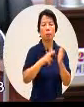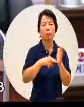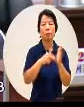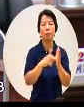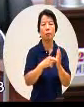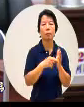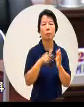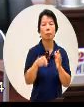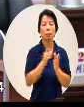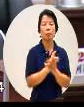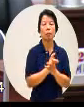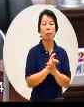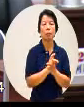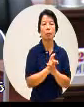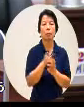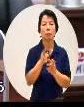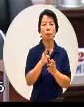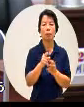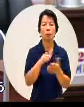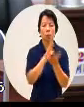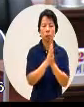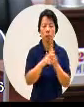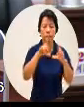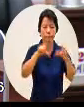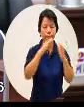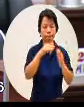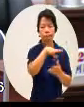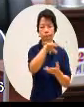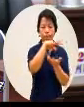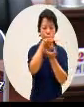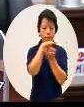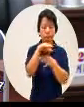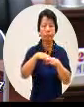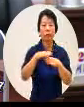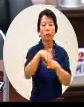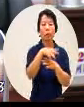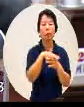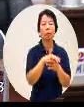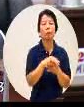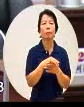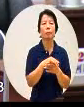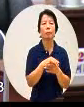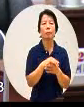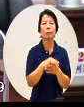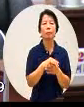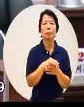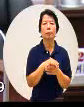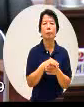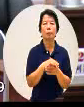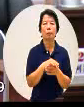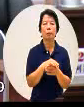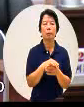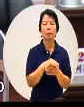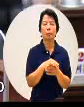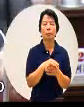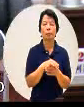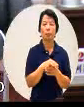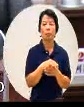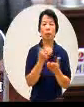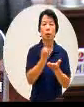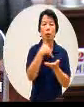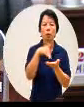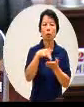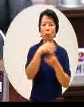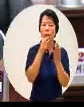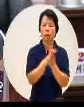年原來預算是204你這樣講大家會亂掉因為一般人的知識沒有你那麼豐富不是那預算就是要